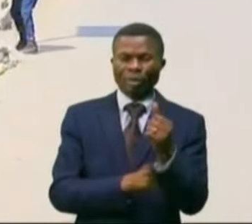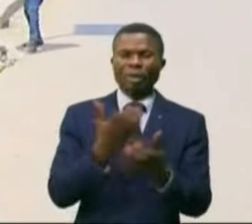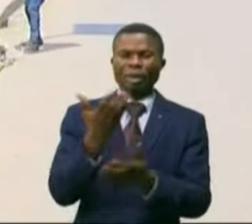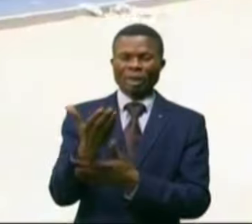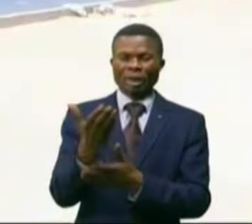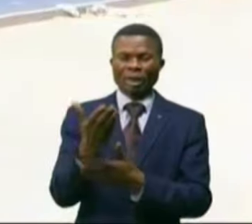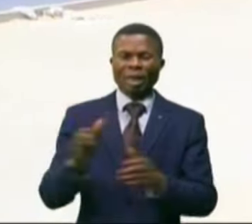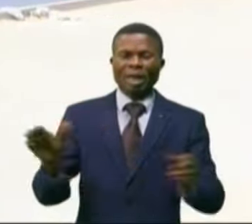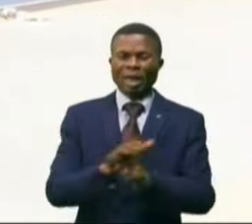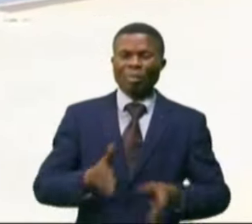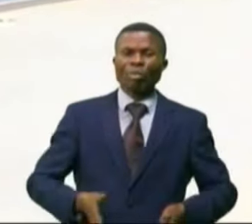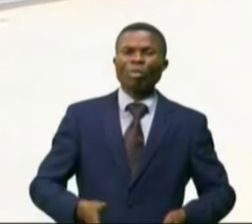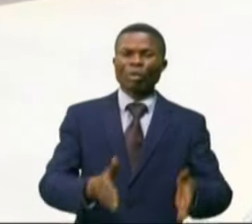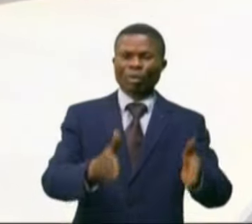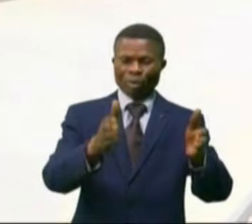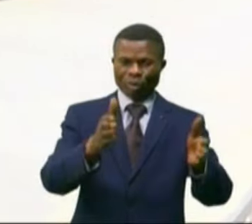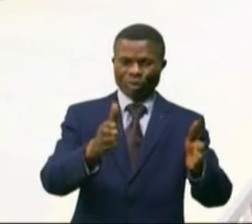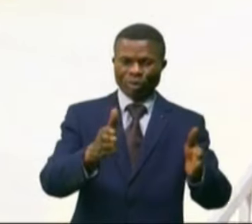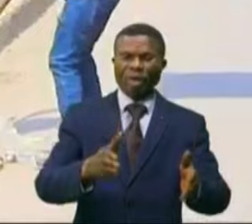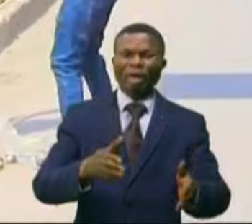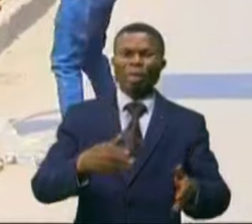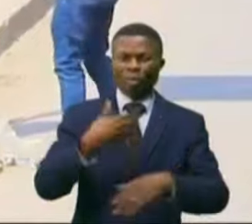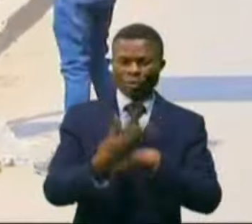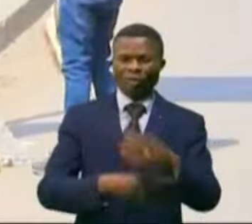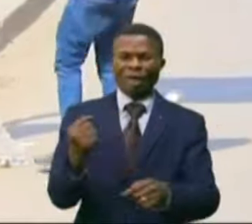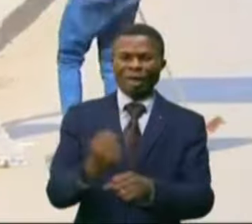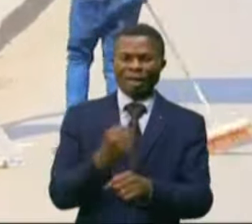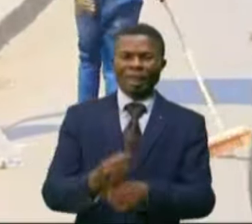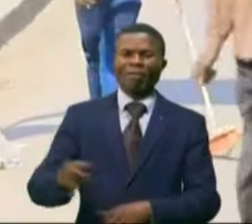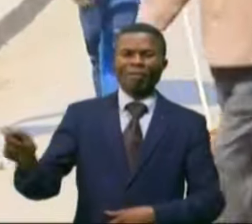des grandes artères du centre-ville.